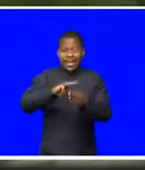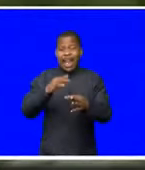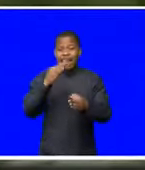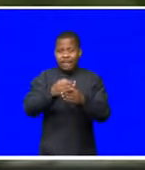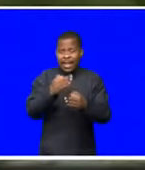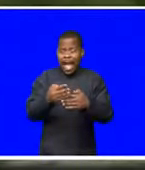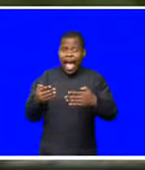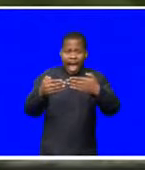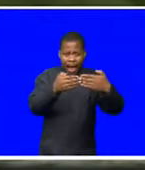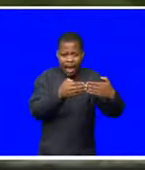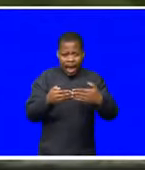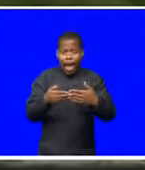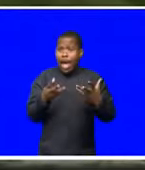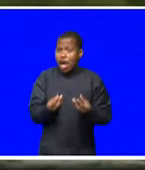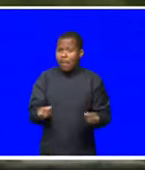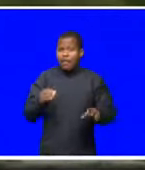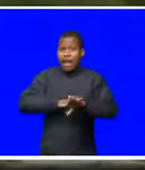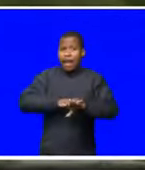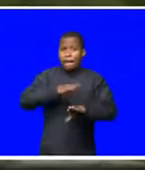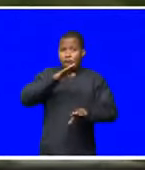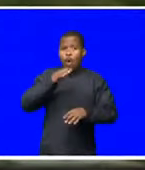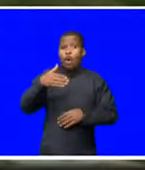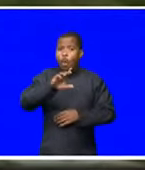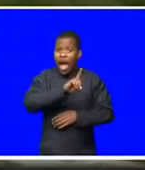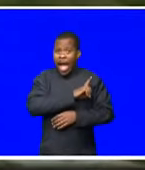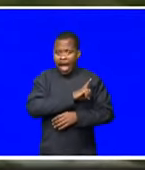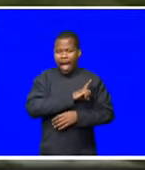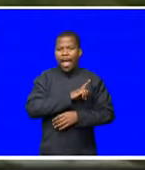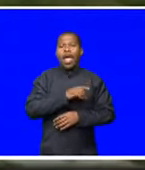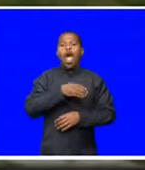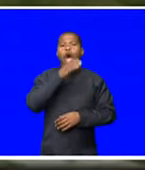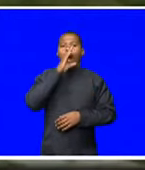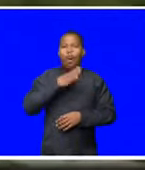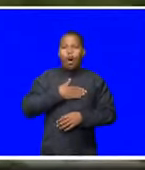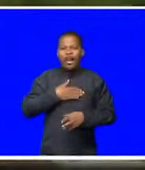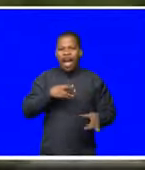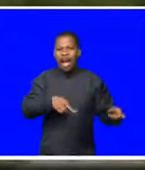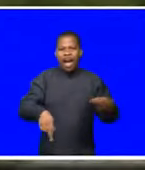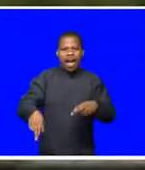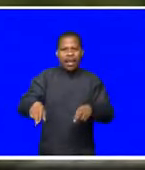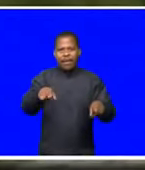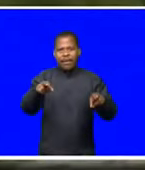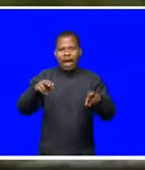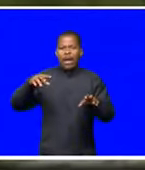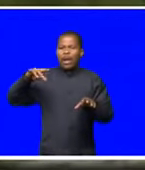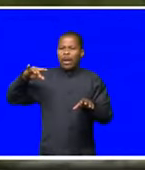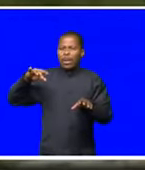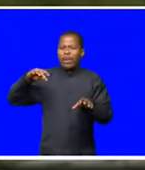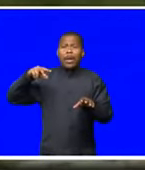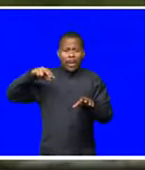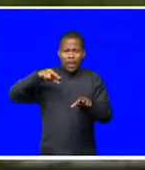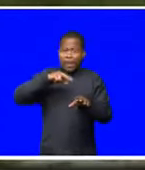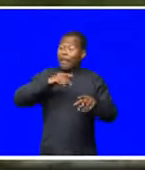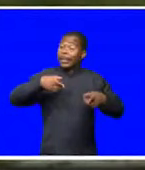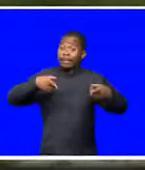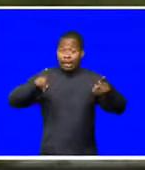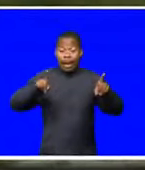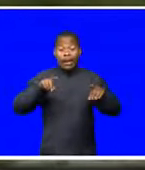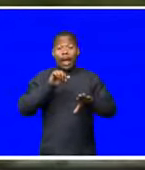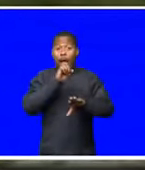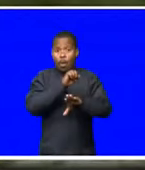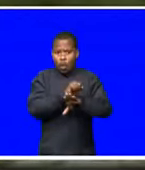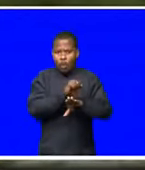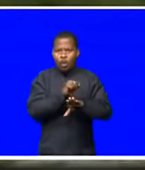bantwana kakhulu kathi futhi laba labewela la emifuleni labaya etikolweni lekungale ngesheya kwalomkhondo kodwa ke